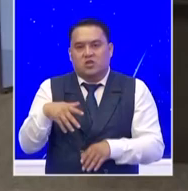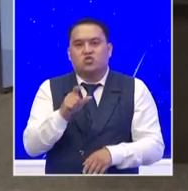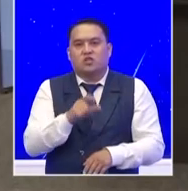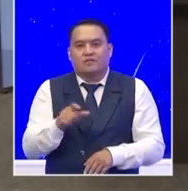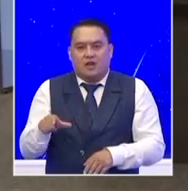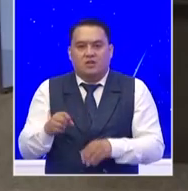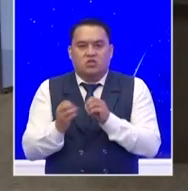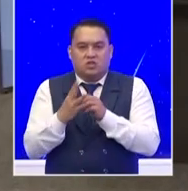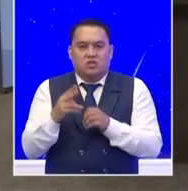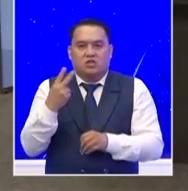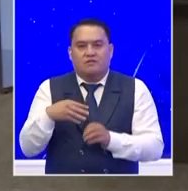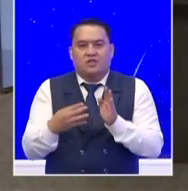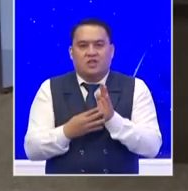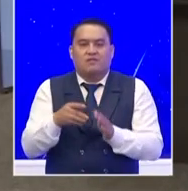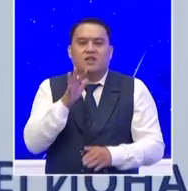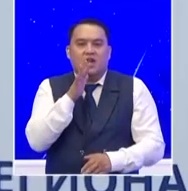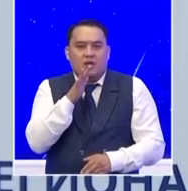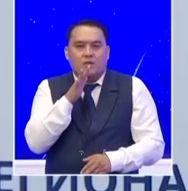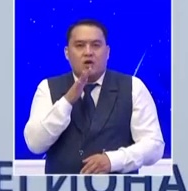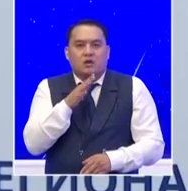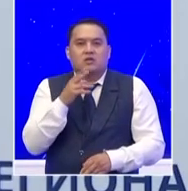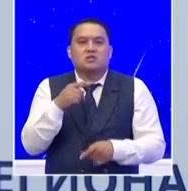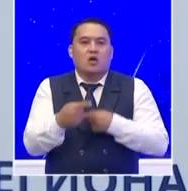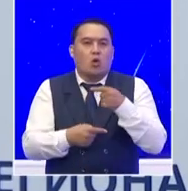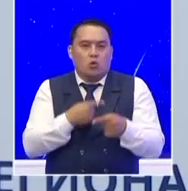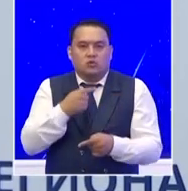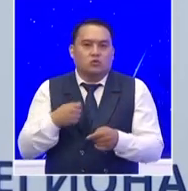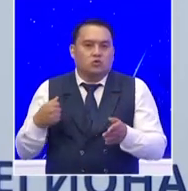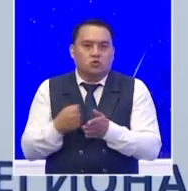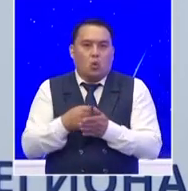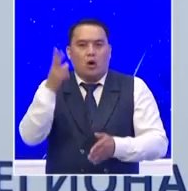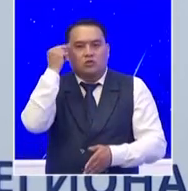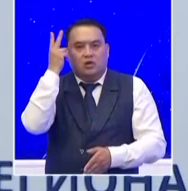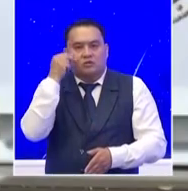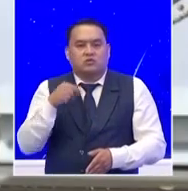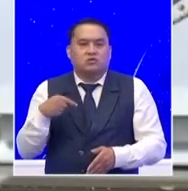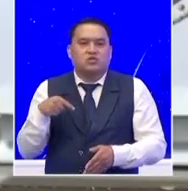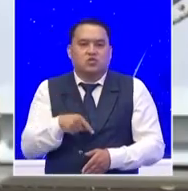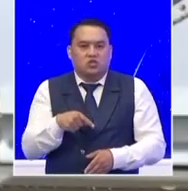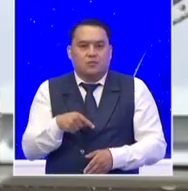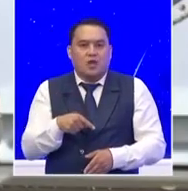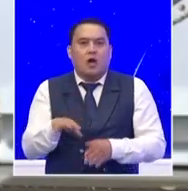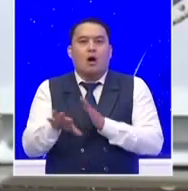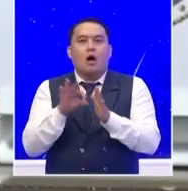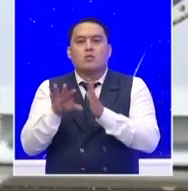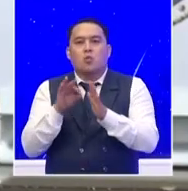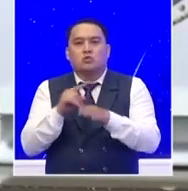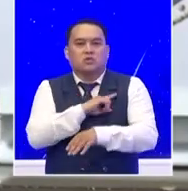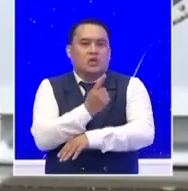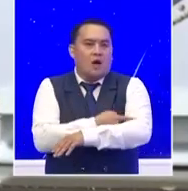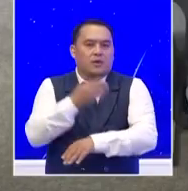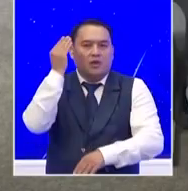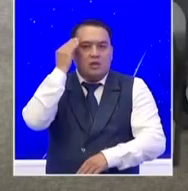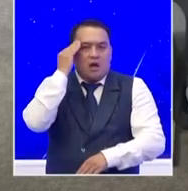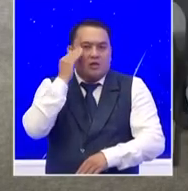от 14 до 29 лет. До конца года намерены довести количество участников до 1000. Отбор выявил самых